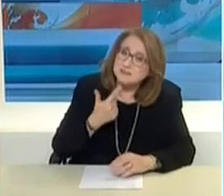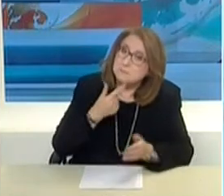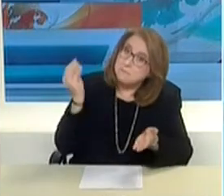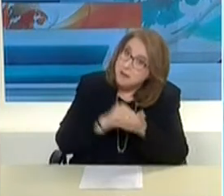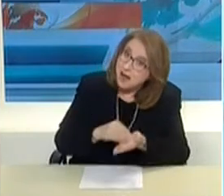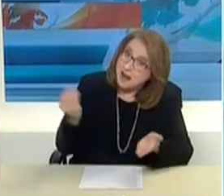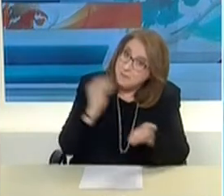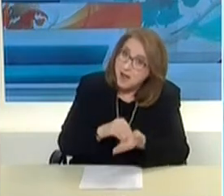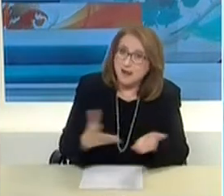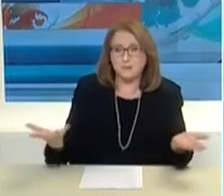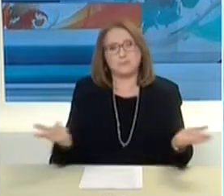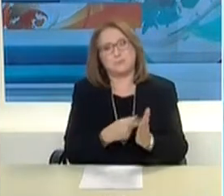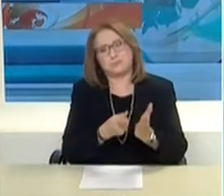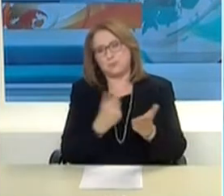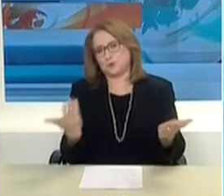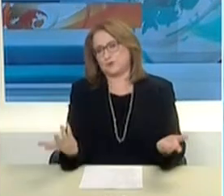ξαναπώ?